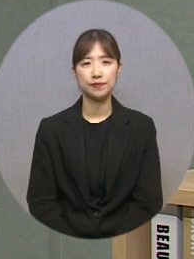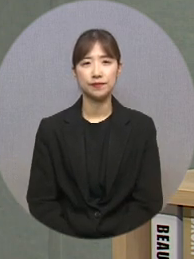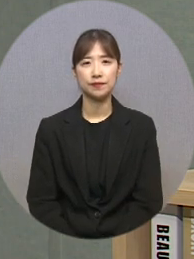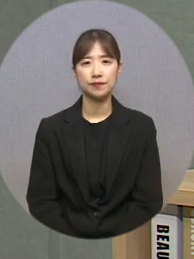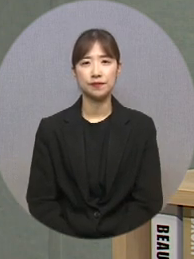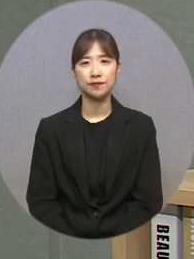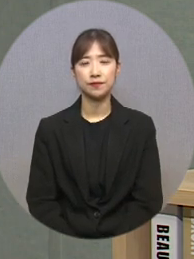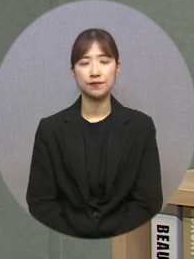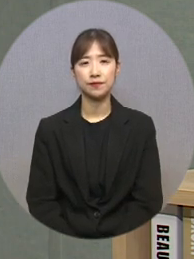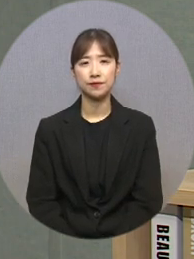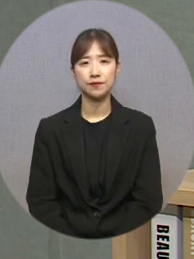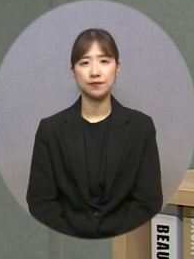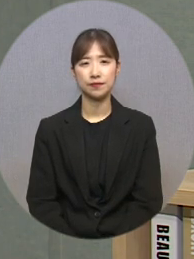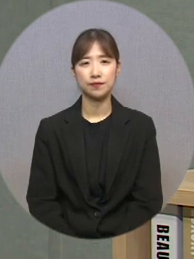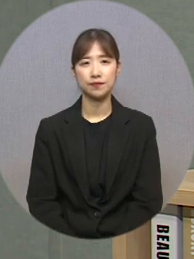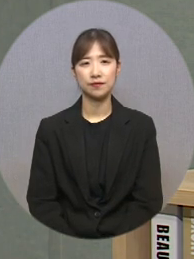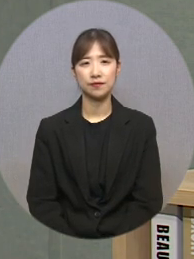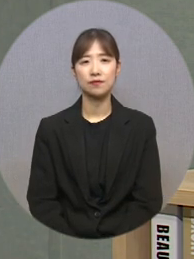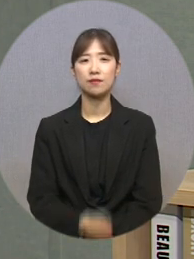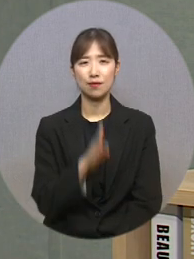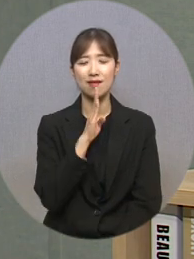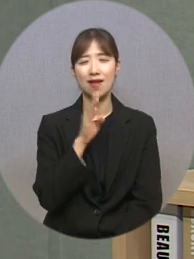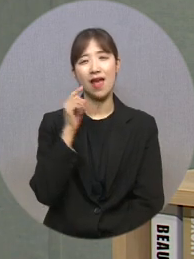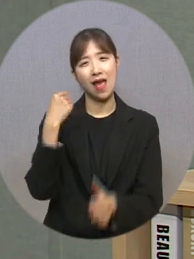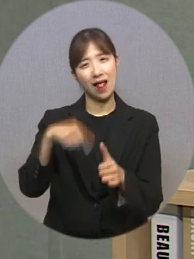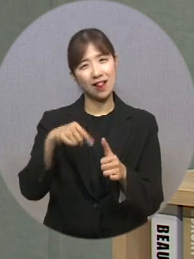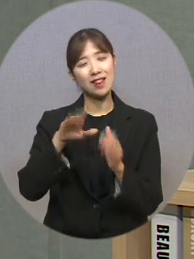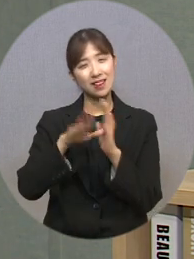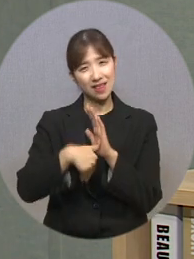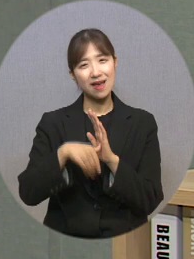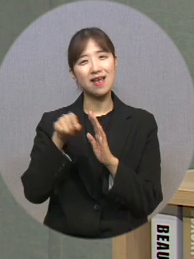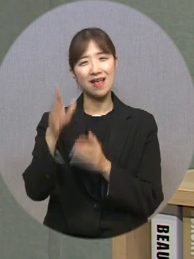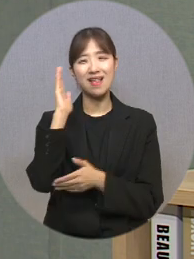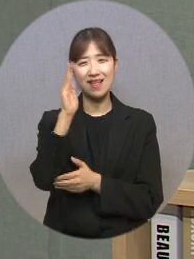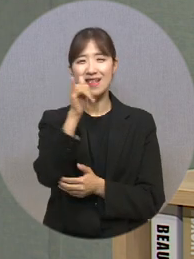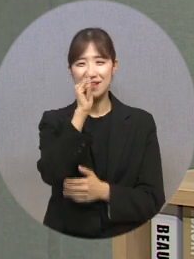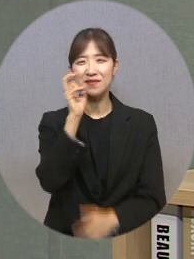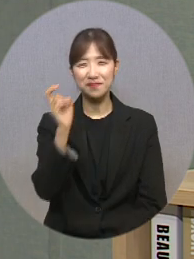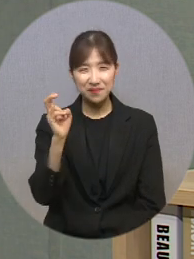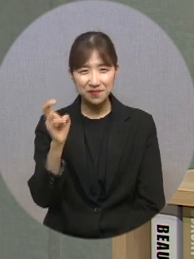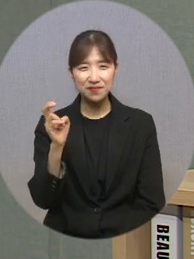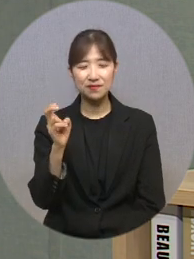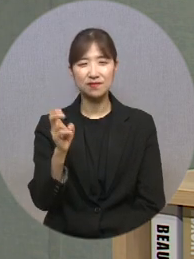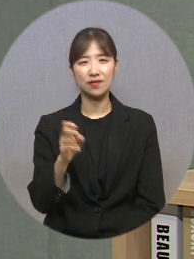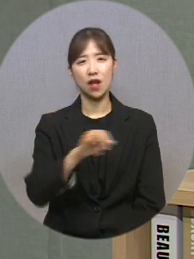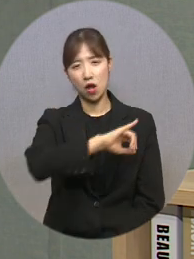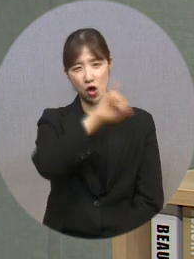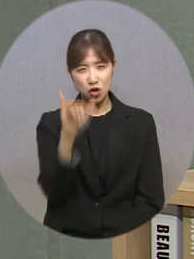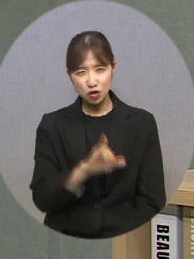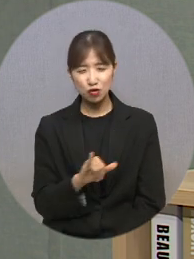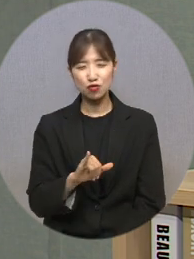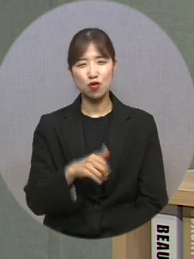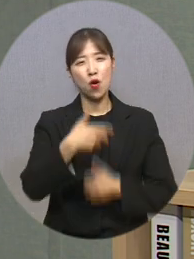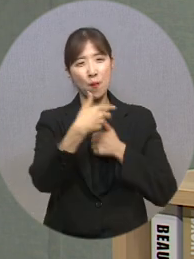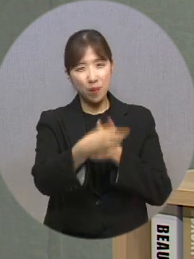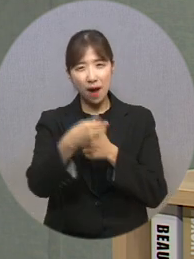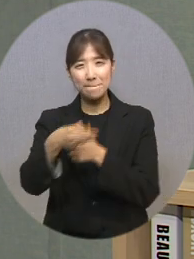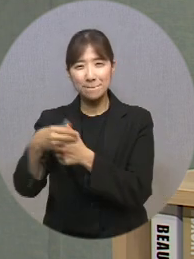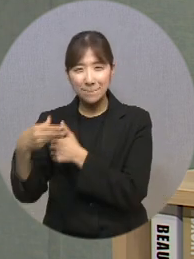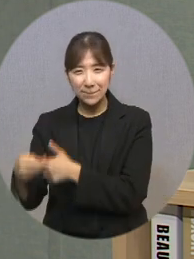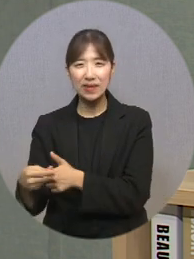뭐 이런 얘기도 이제 물론 강의 중에 하셨겠지만 예, 예. 이제 뭐 전국적으로